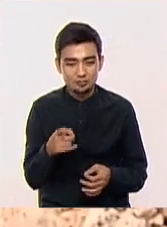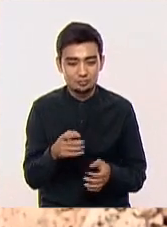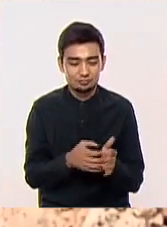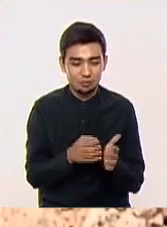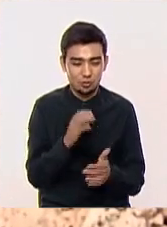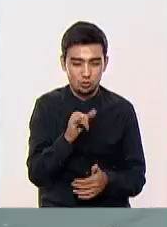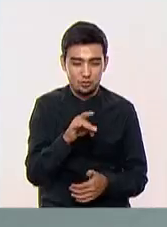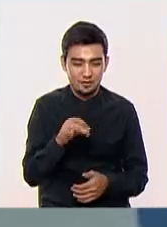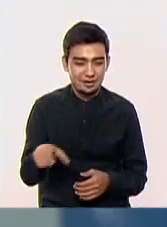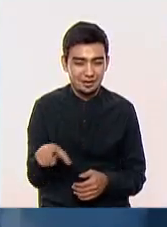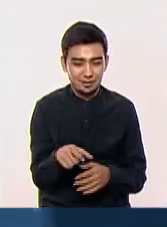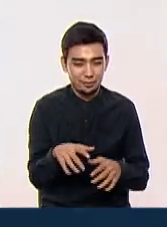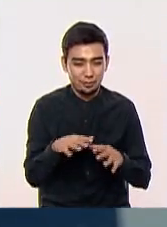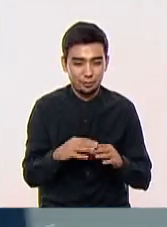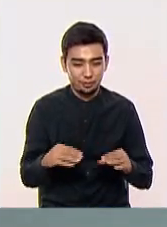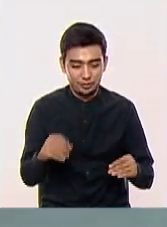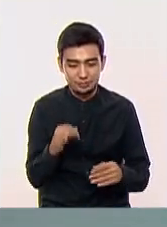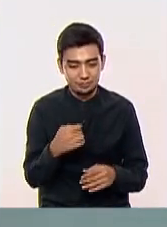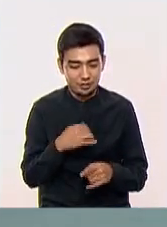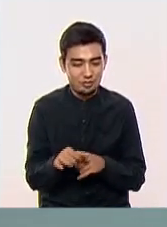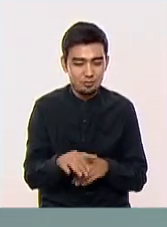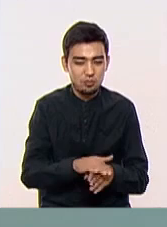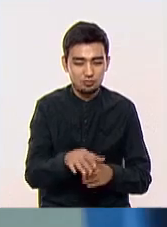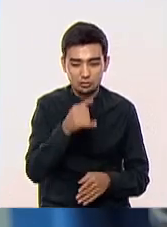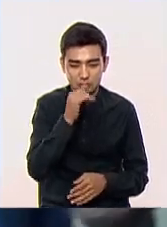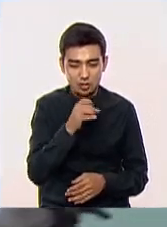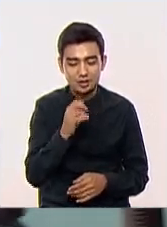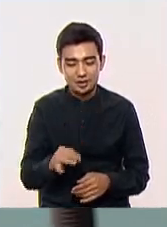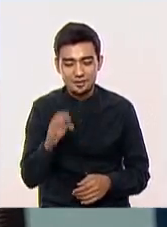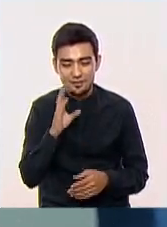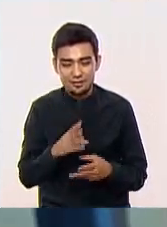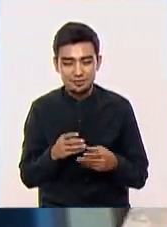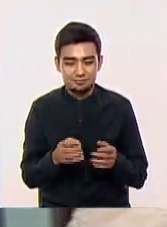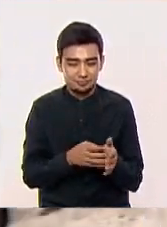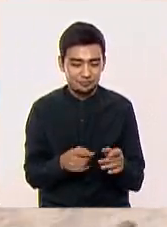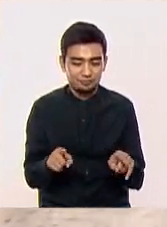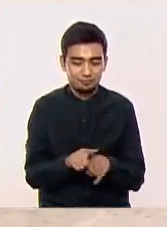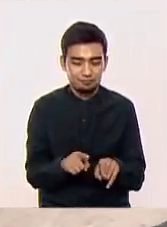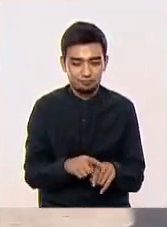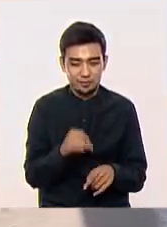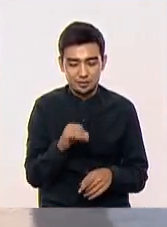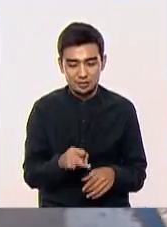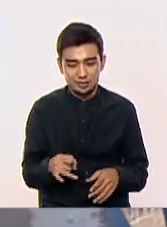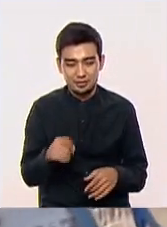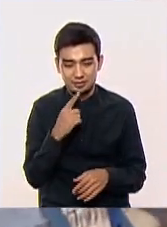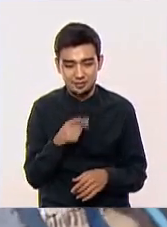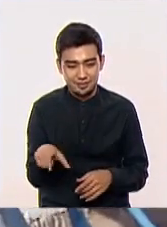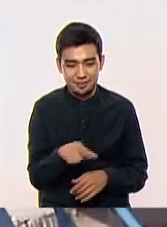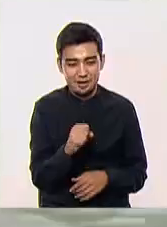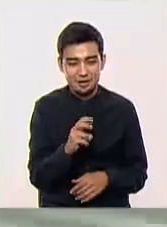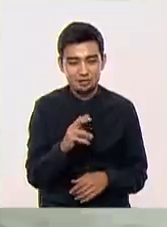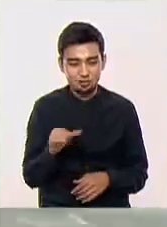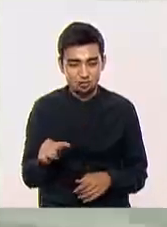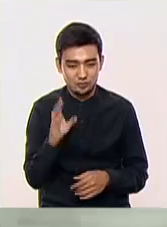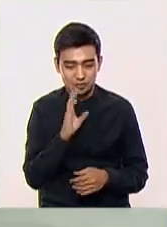уровень в реке упал, делать это прекратили. Но живительной влаги для полива все равно не хватает. Обмелела река Аксу. Поэтому в